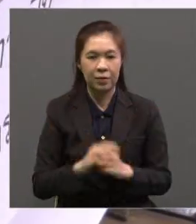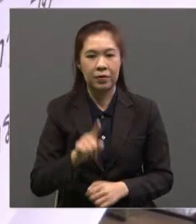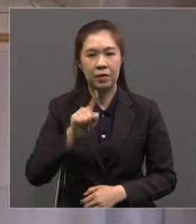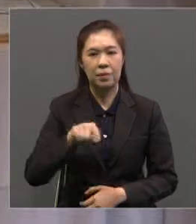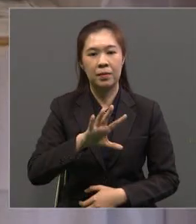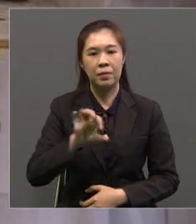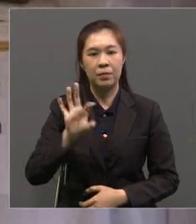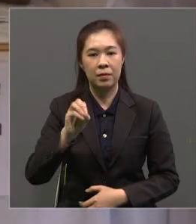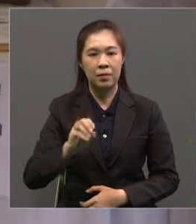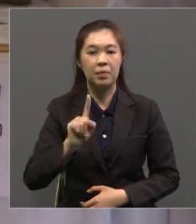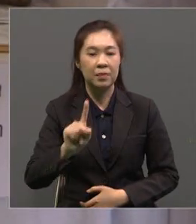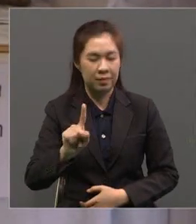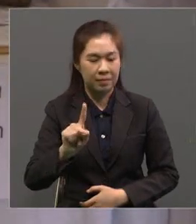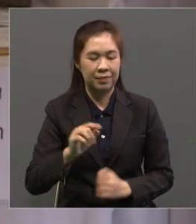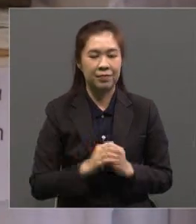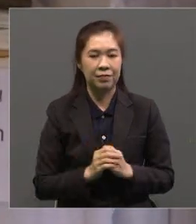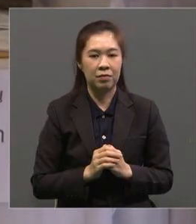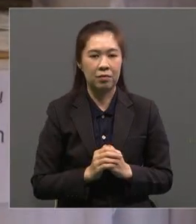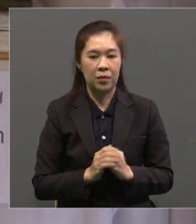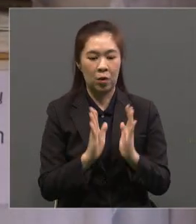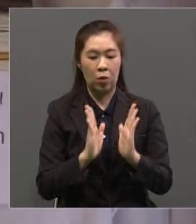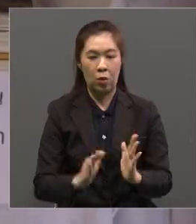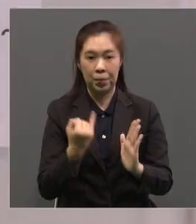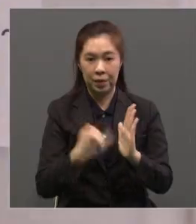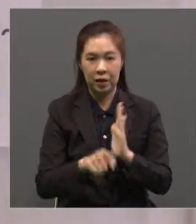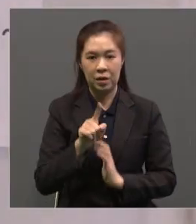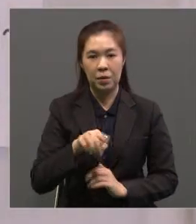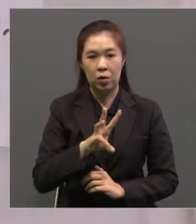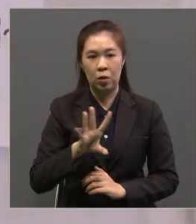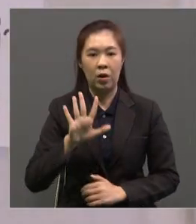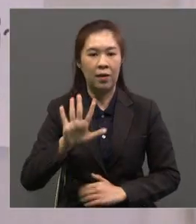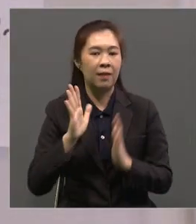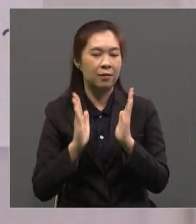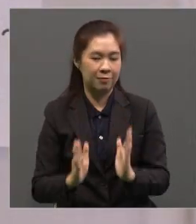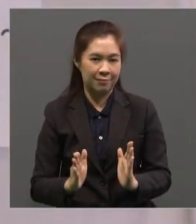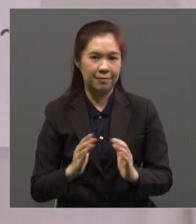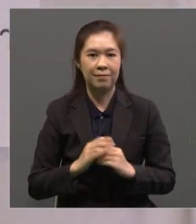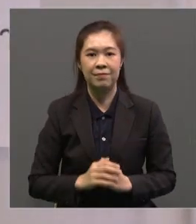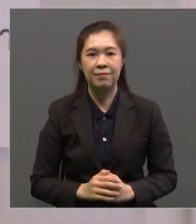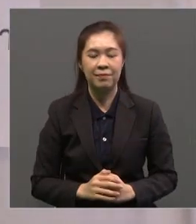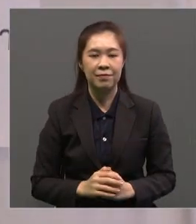1,591 คดีได้ตัวผู้กระทำผิด 1,605 คน